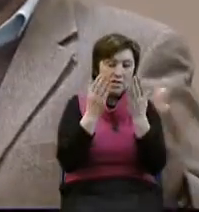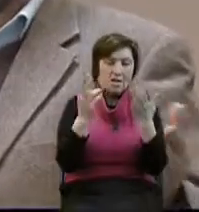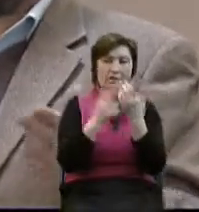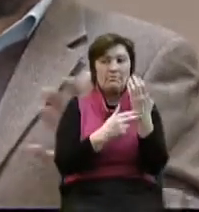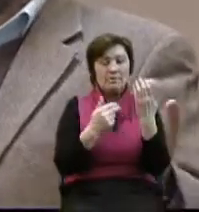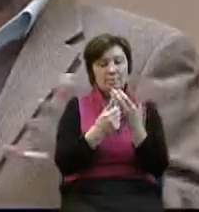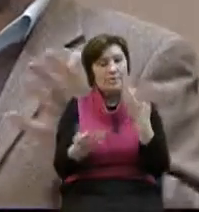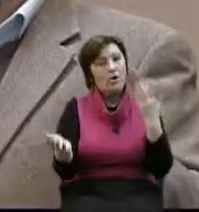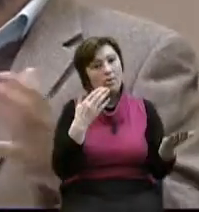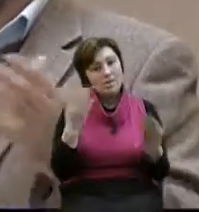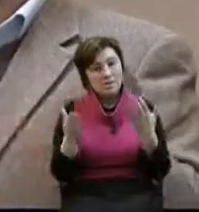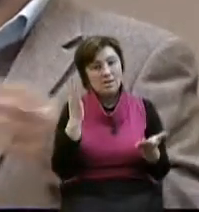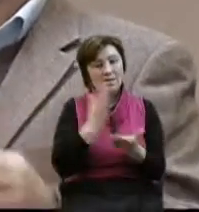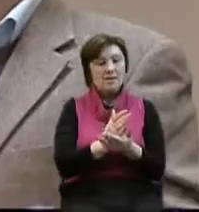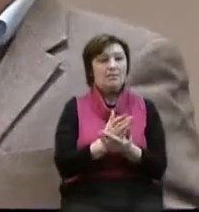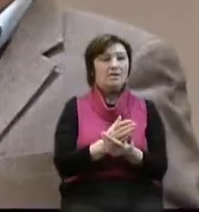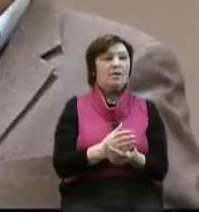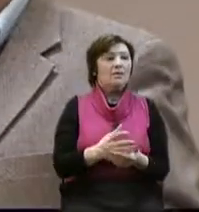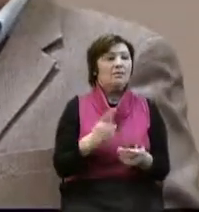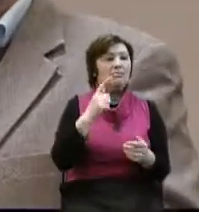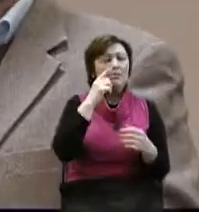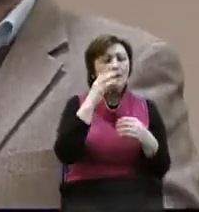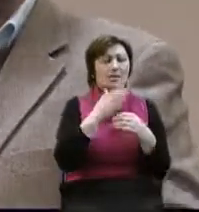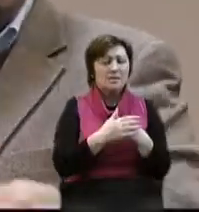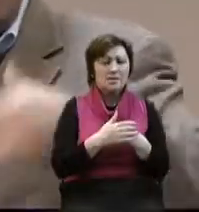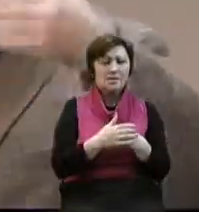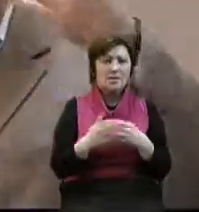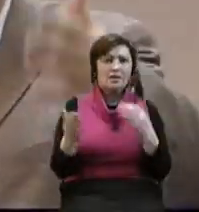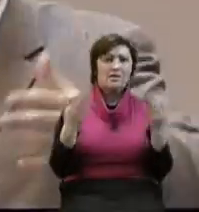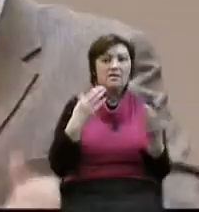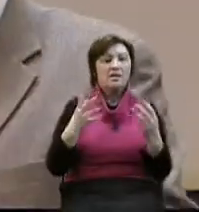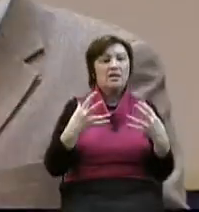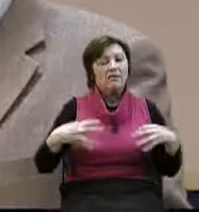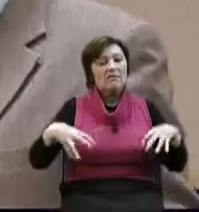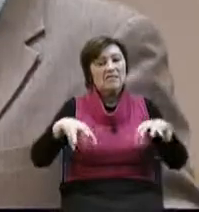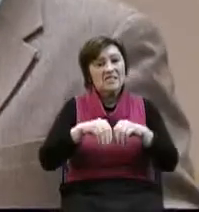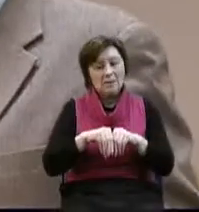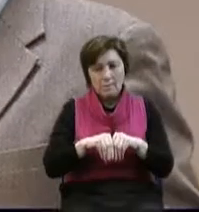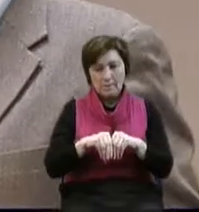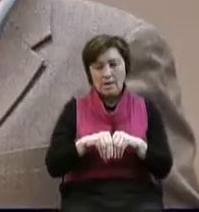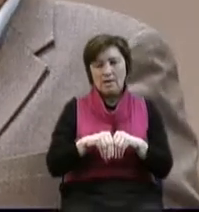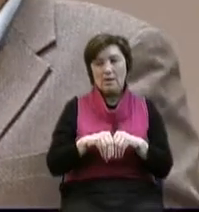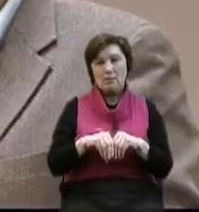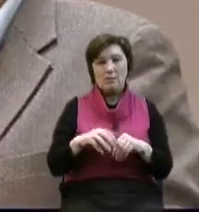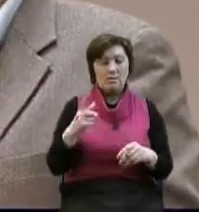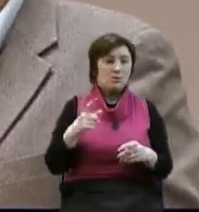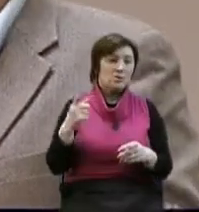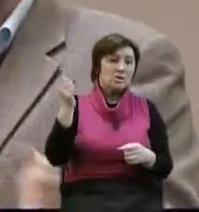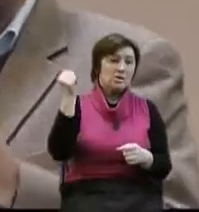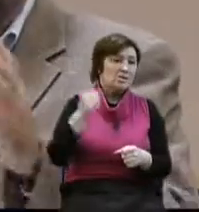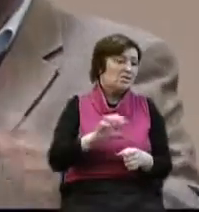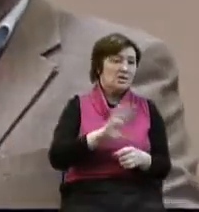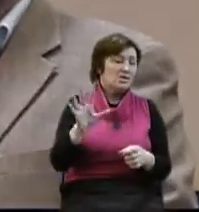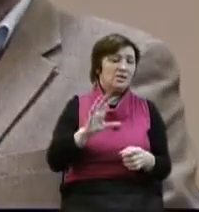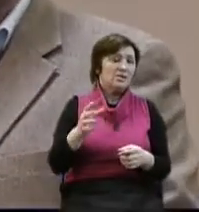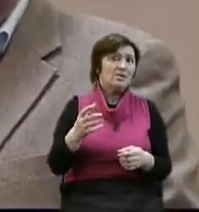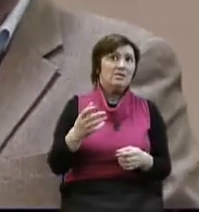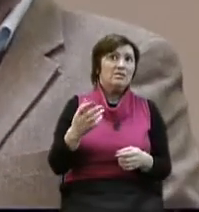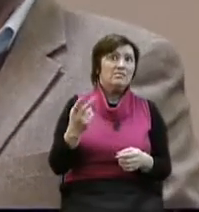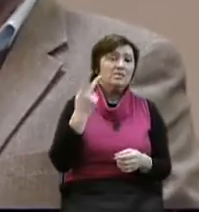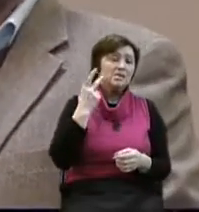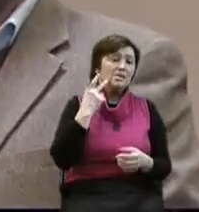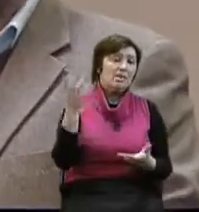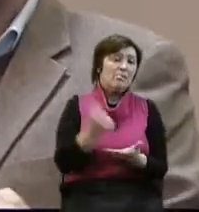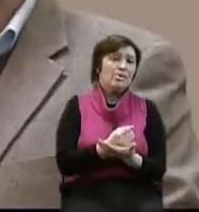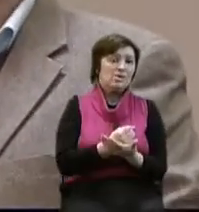имели какое-то более близкие взаимоотношения в семье, потому что на протяжении недели не всегда получается так близко, может быть, или